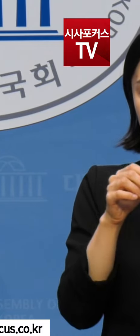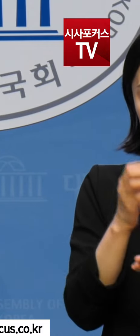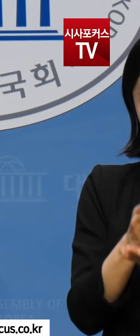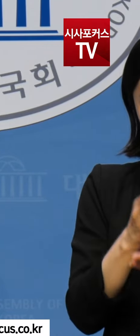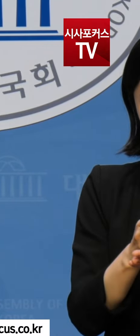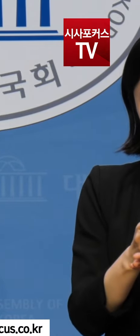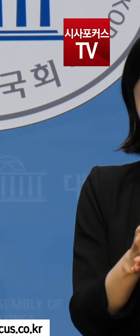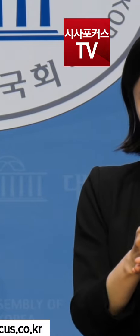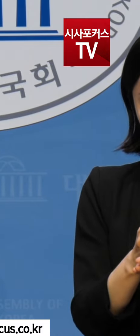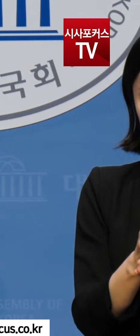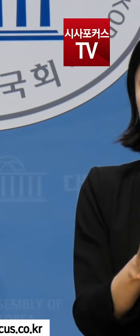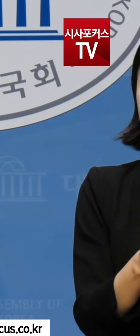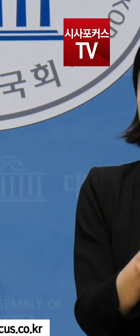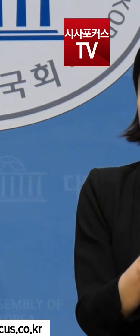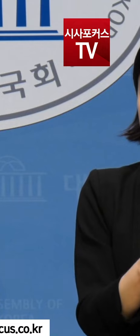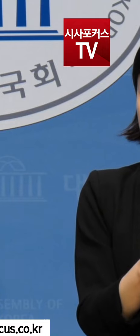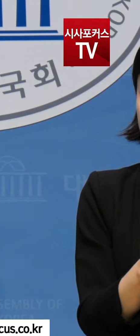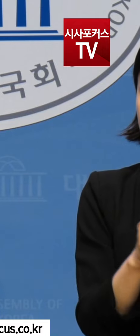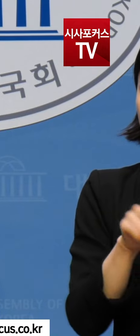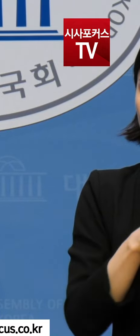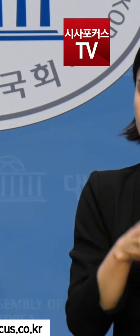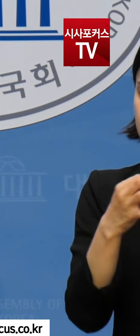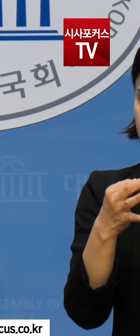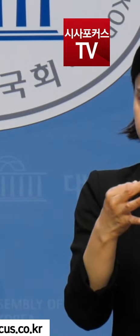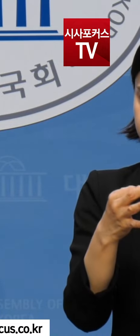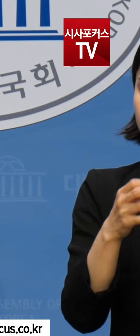특수라벨지 생산과 배송 사업 관련 업무를